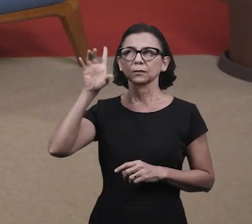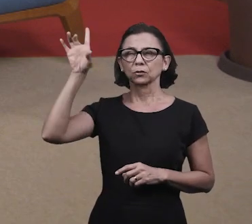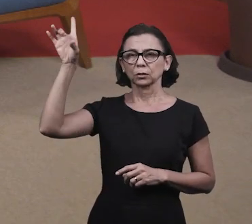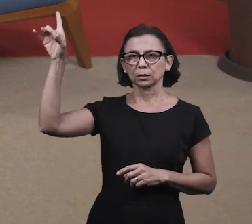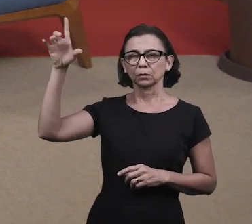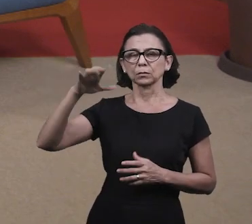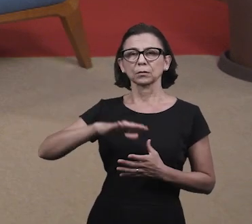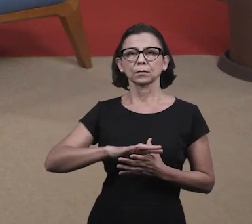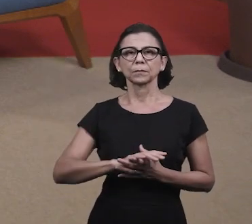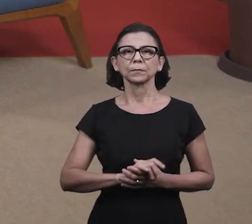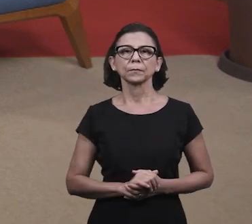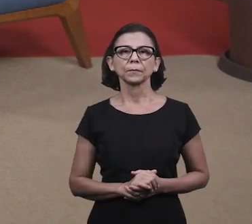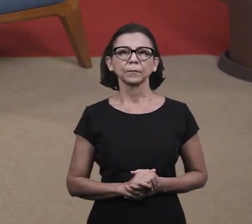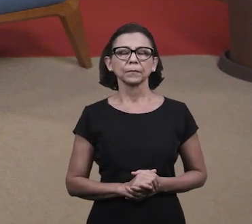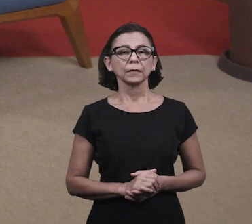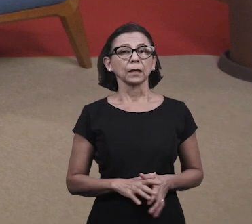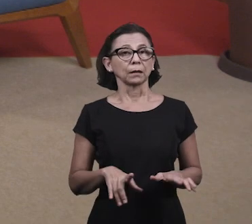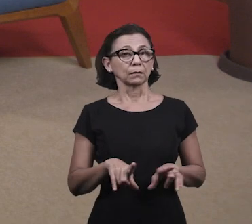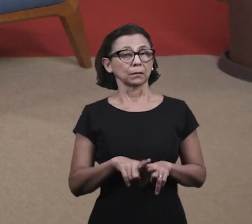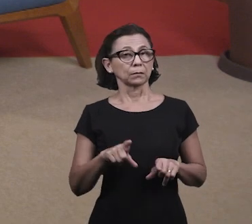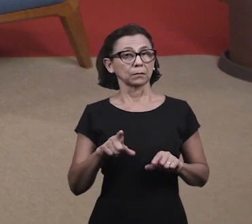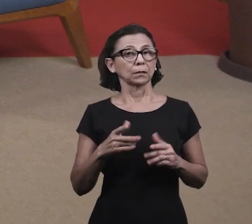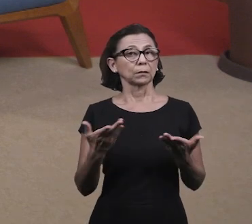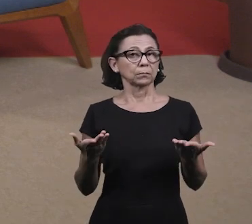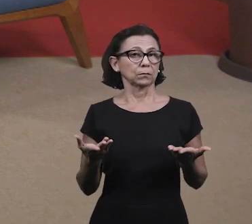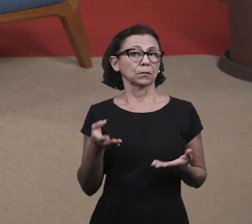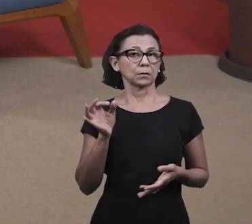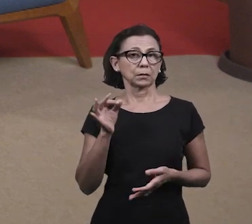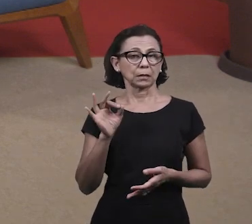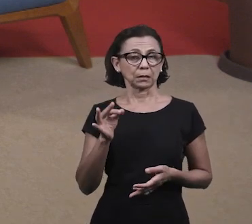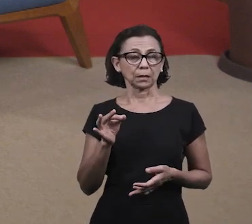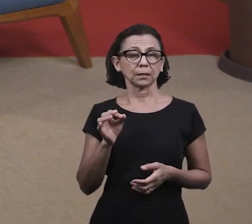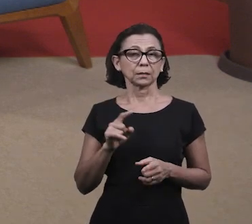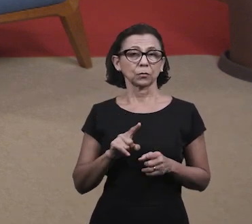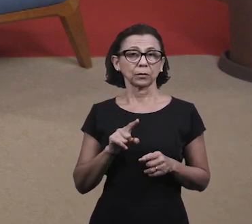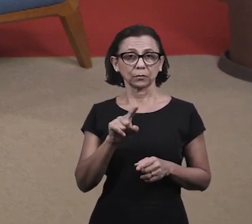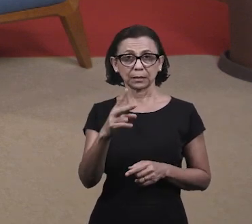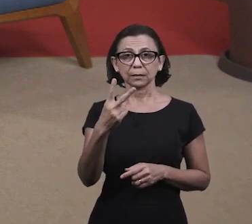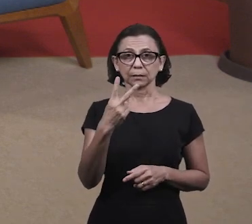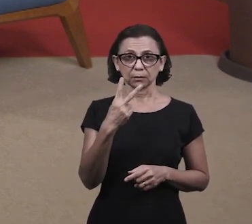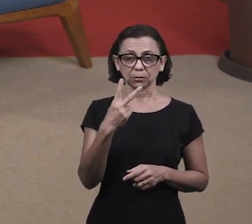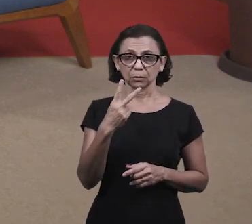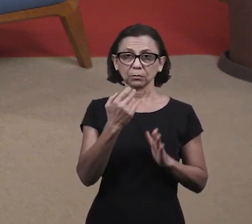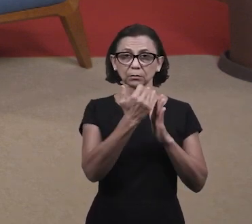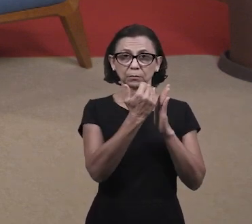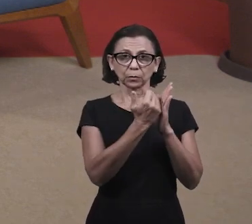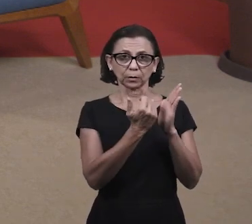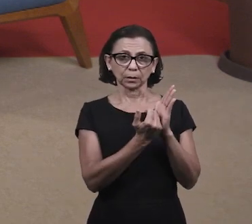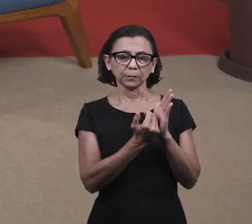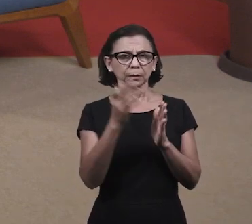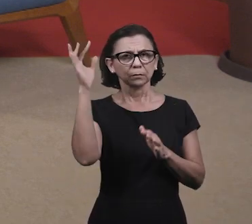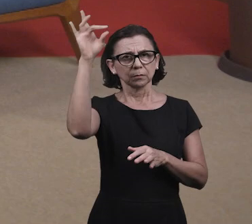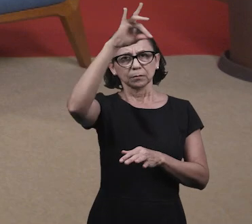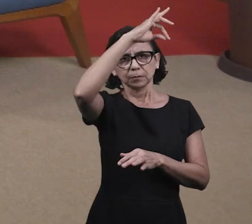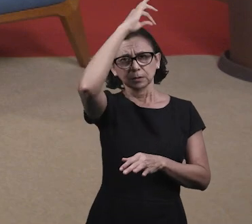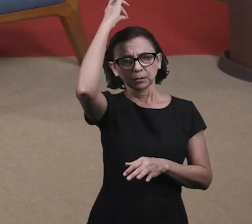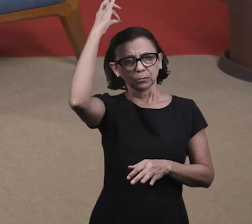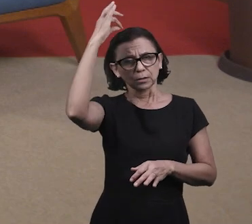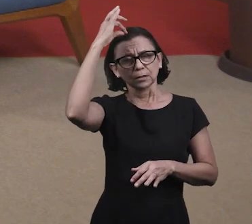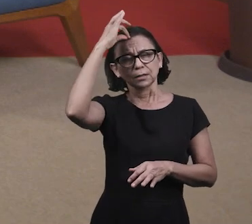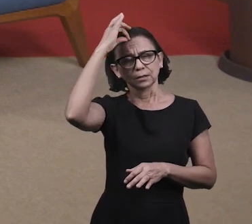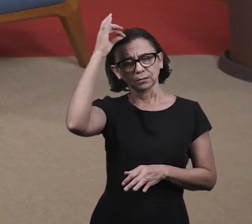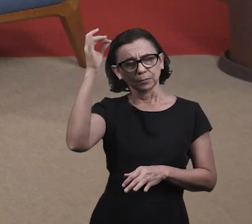et la grâce de Dieu. Donc d'ailleurs, le Saint-Esprit de Dieu utilise aussi dans cette formation ce moment que vous assistez. Il vous